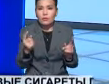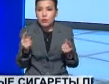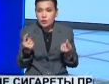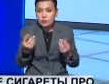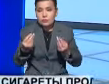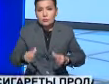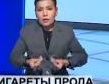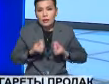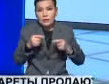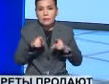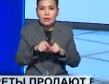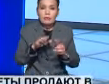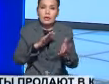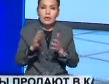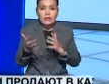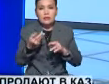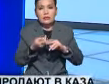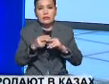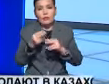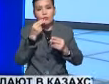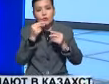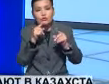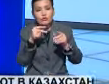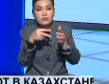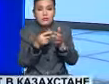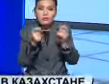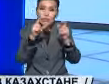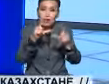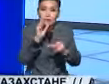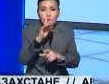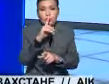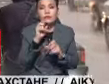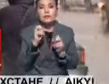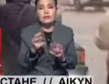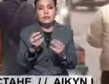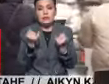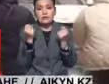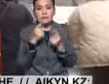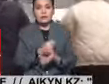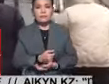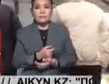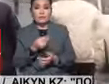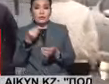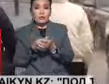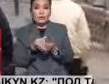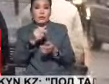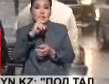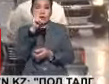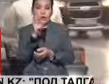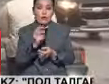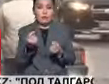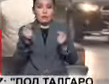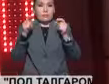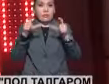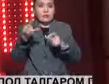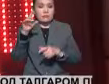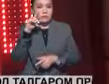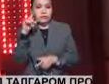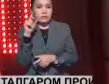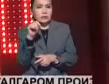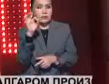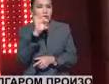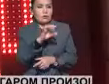ли это такие колебания на ценах на продовольствие, узнали наши корреспонденты. Подорожание доллара заметно встревожило